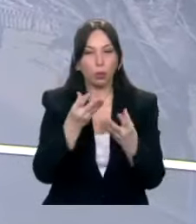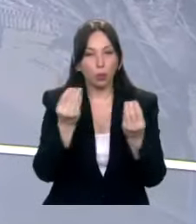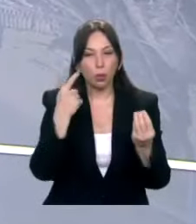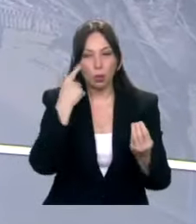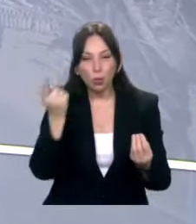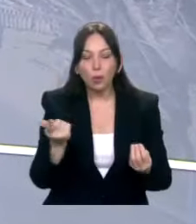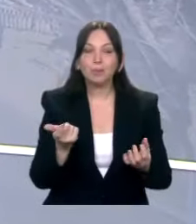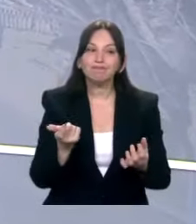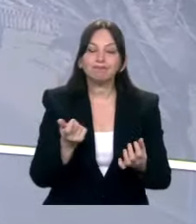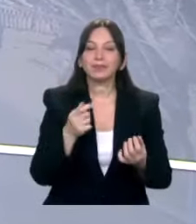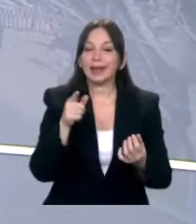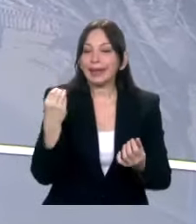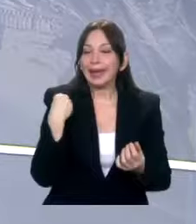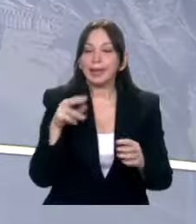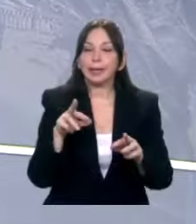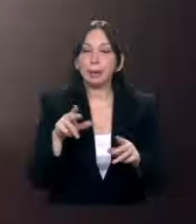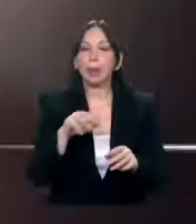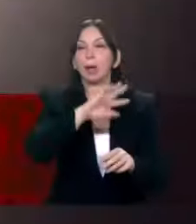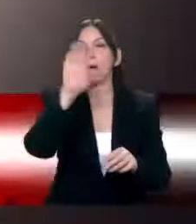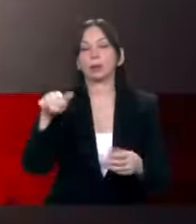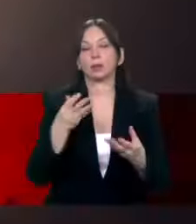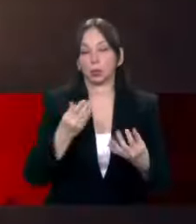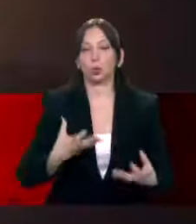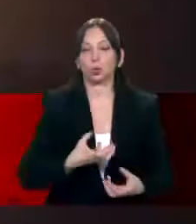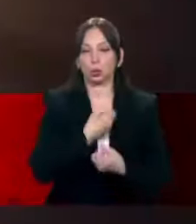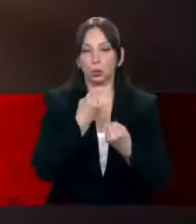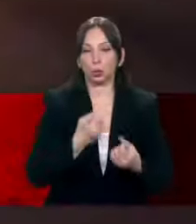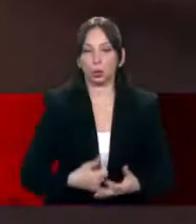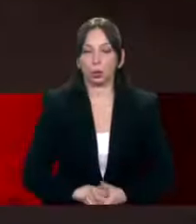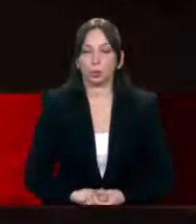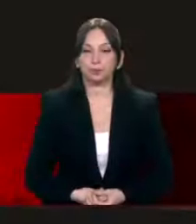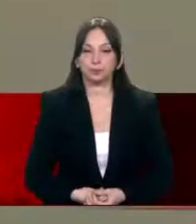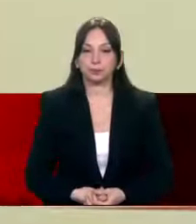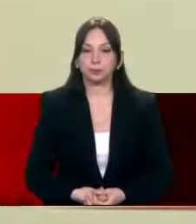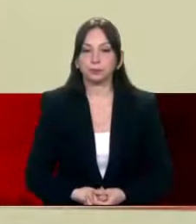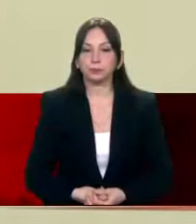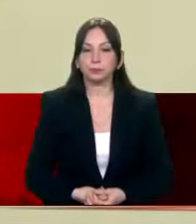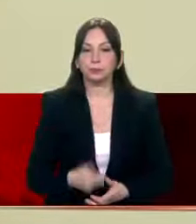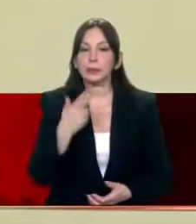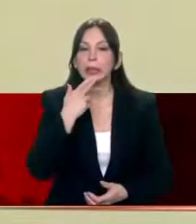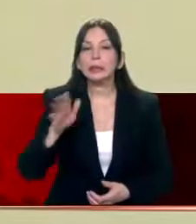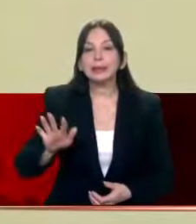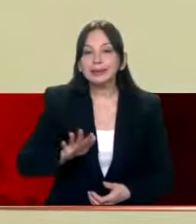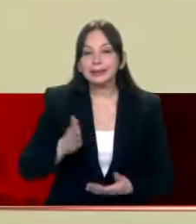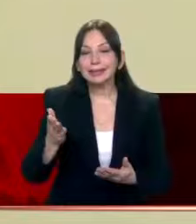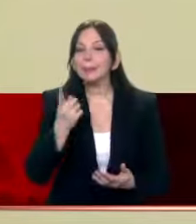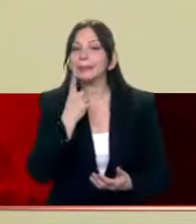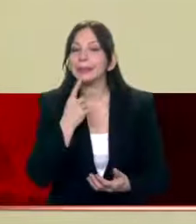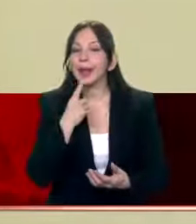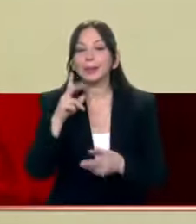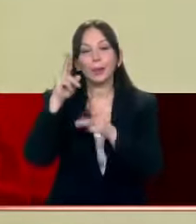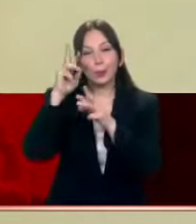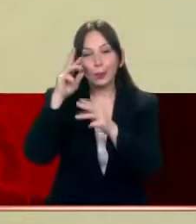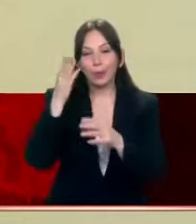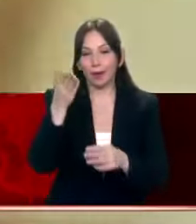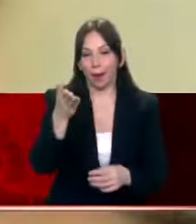gibi maalesef yakıyor yürekleri. Gitti eriyor, gitti gitti gitti. Kızlarım, hepinize tatlı rüyalar